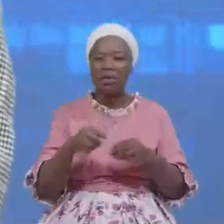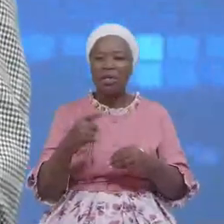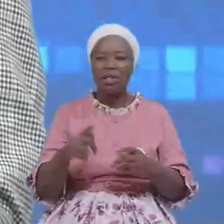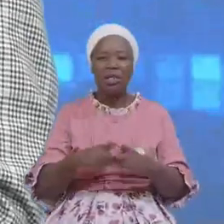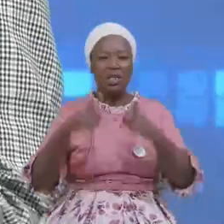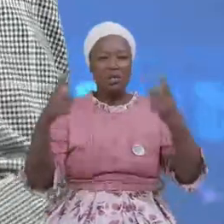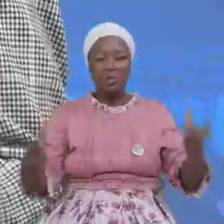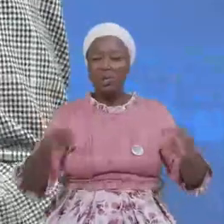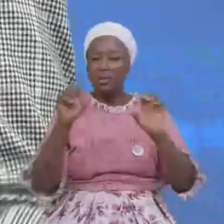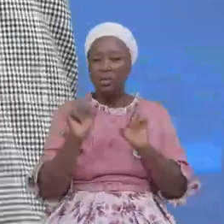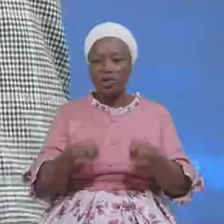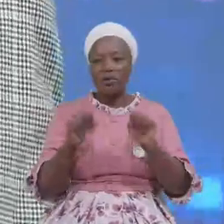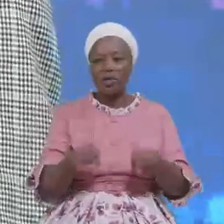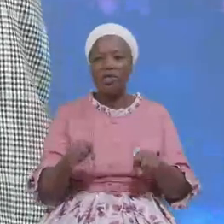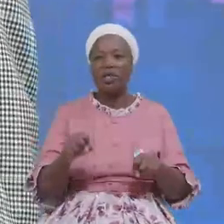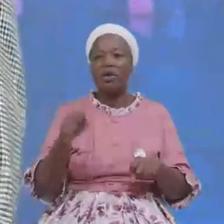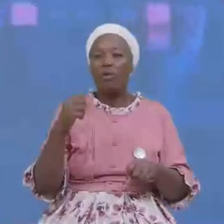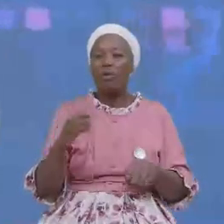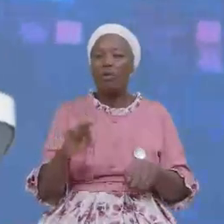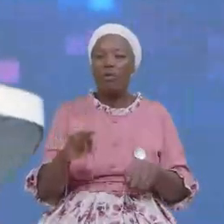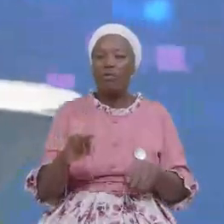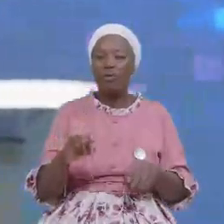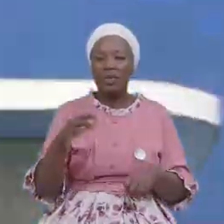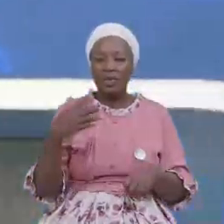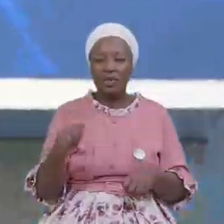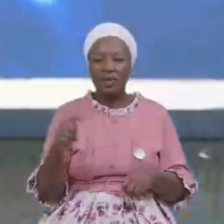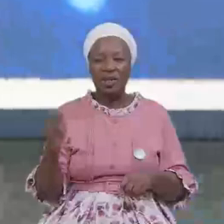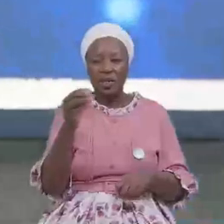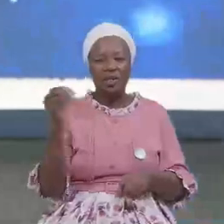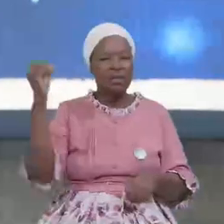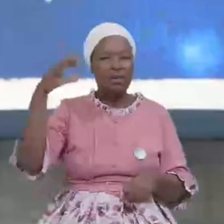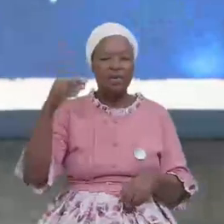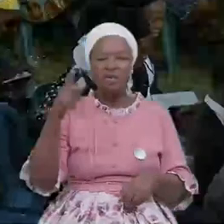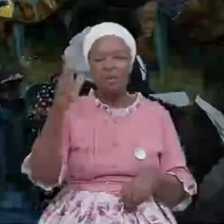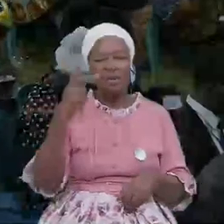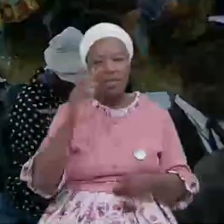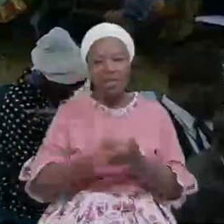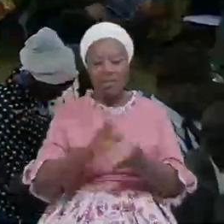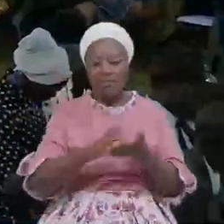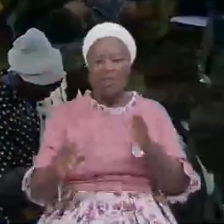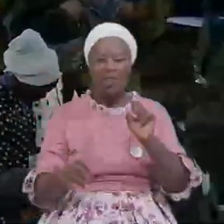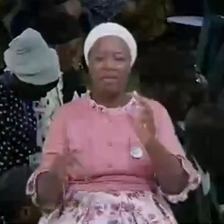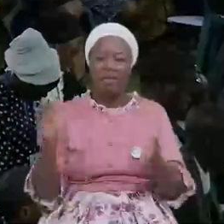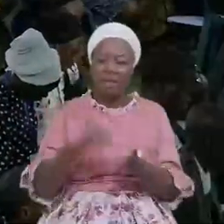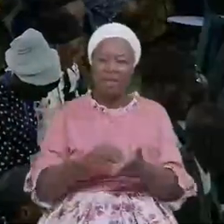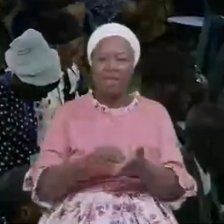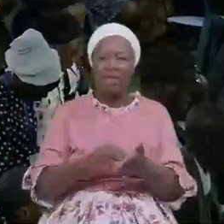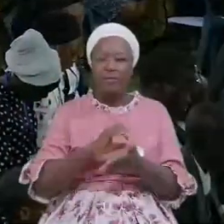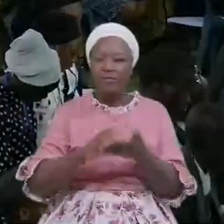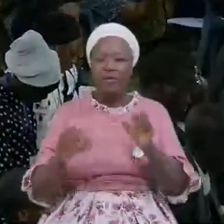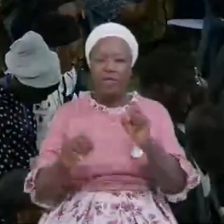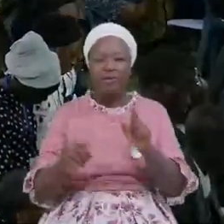grandes possibilités de la grâce de Dieu. Voyez encore le verset 11. Le verset